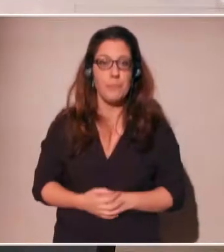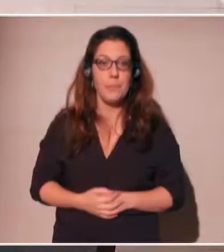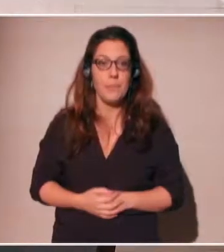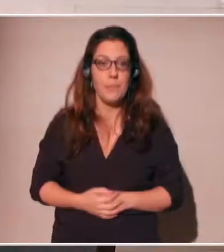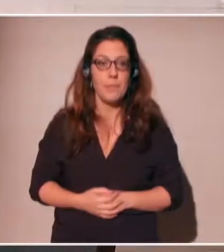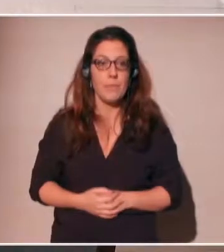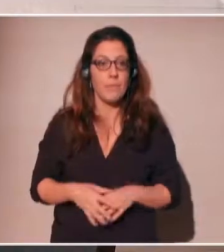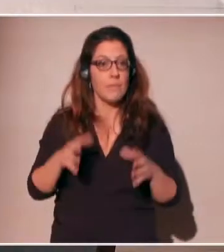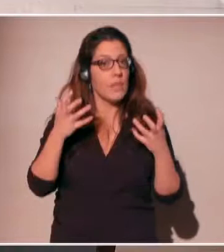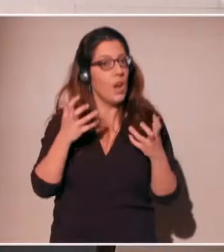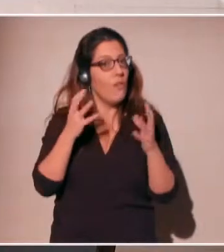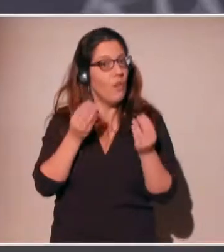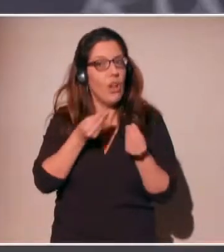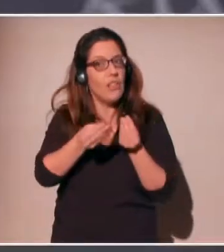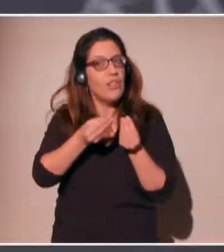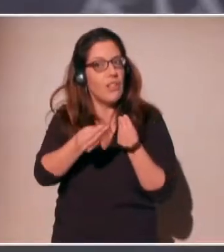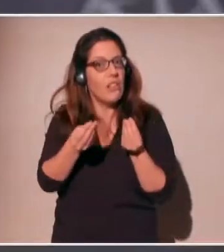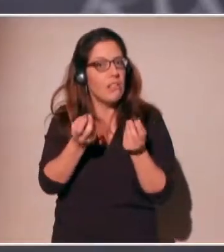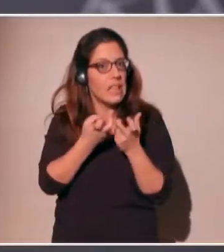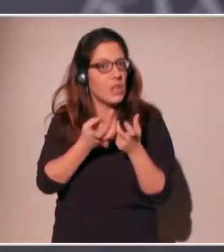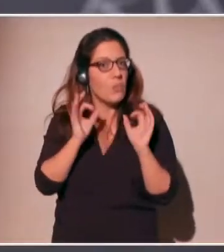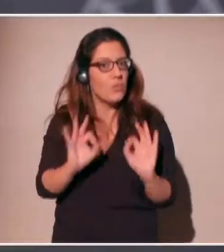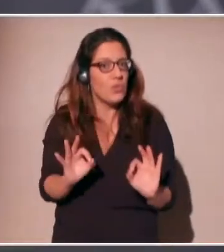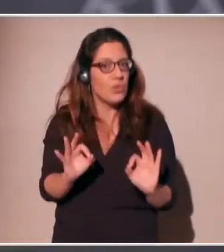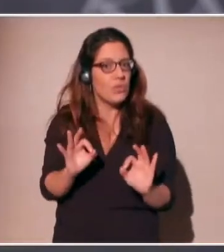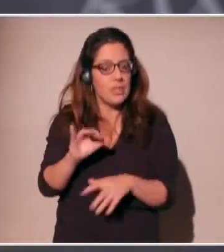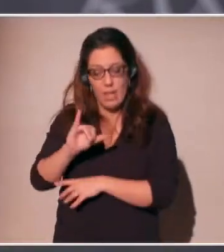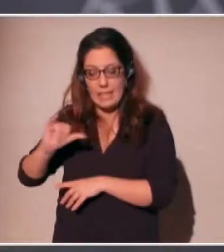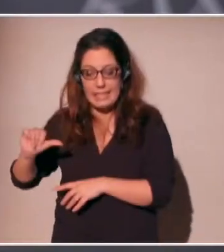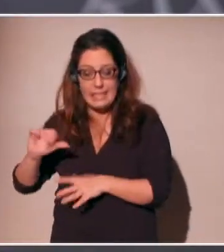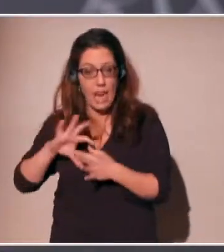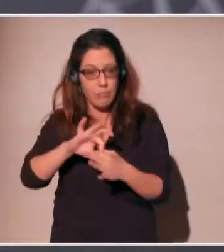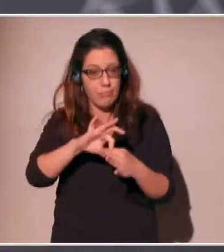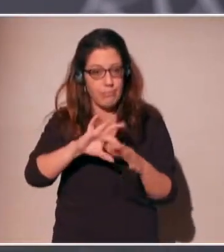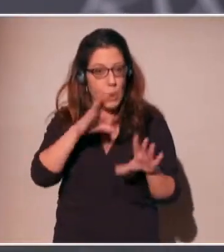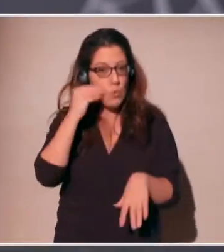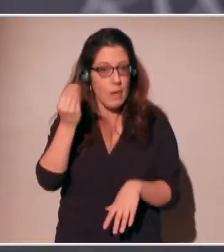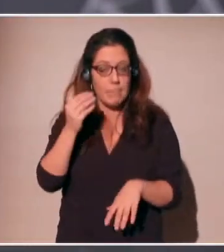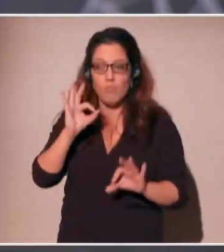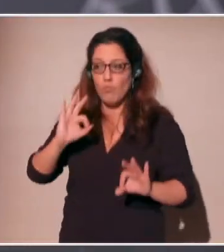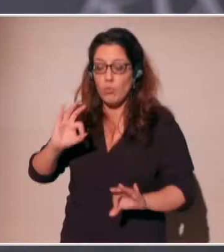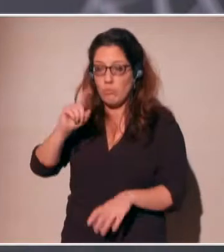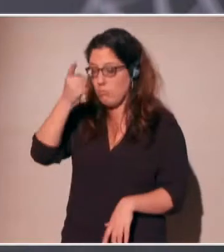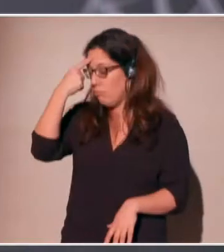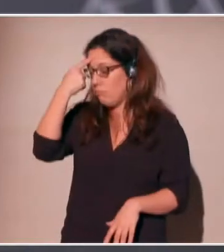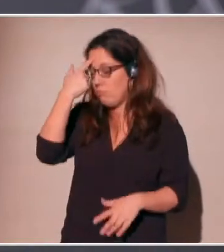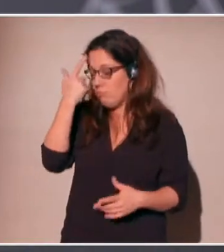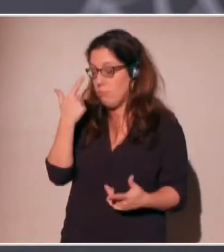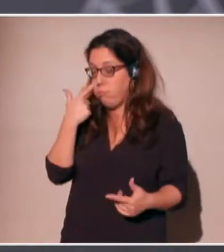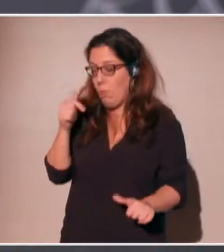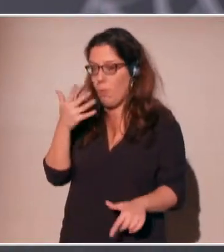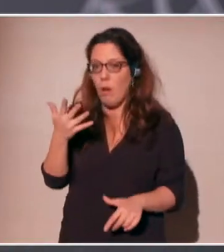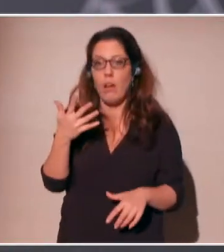Donc, vous voulez qu'on vous donne des exemples d'IA centrée sur l'humain? Eh bien, moi, l'exemple le plus frappant qui me vient à l'esprit, c'est